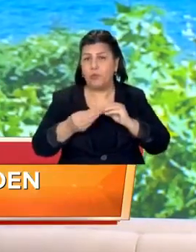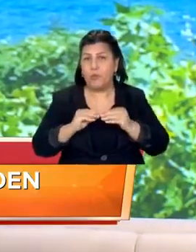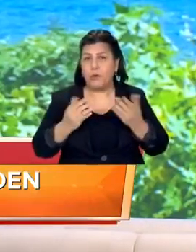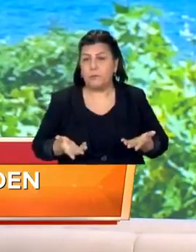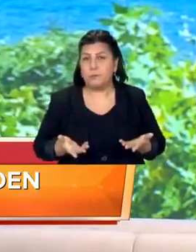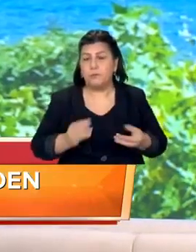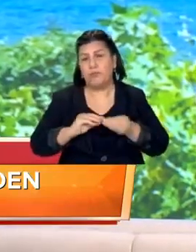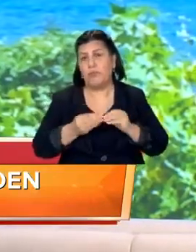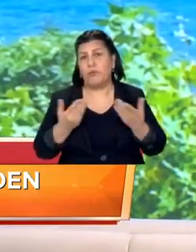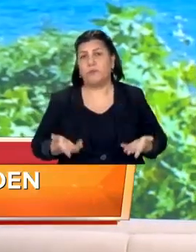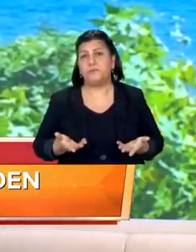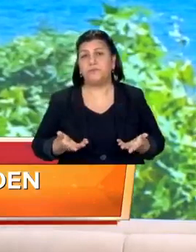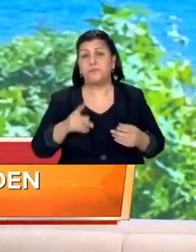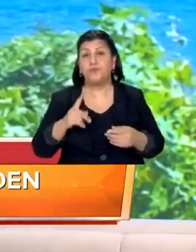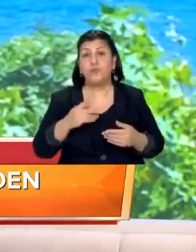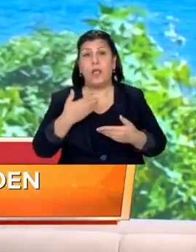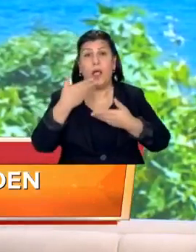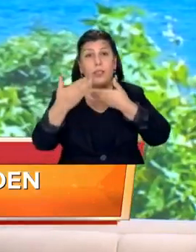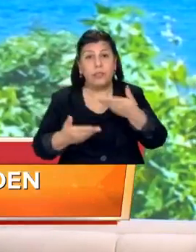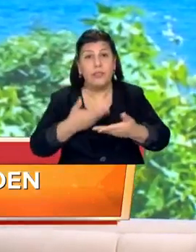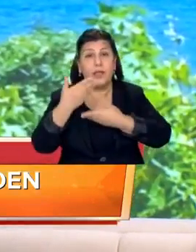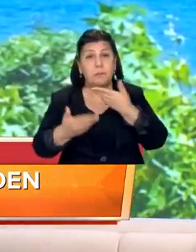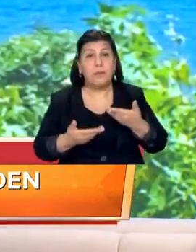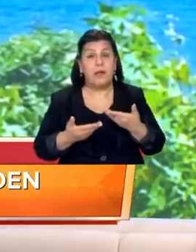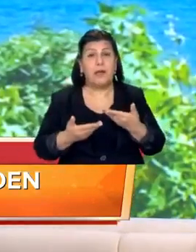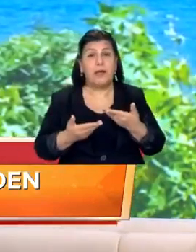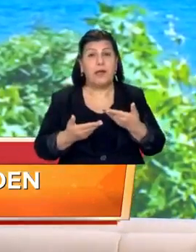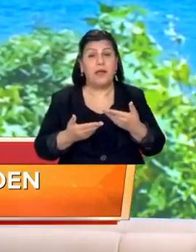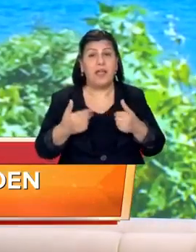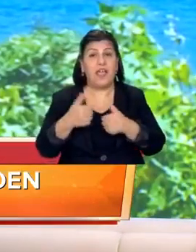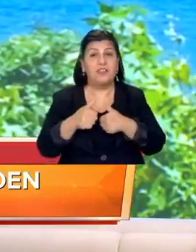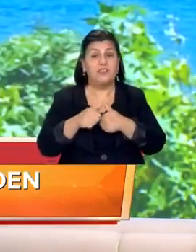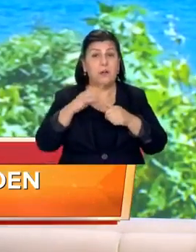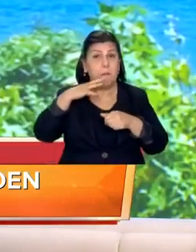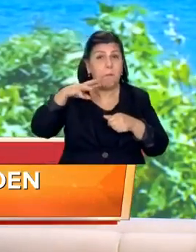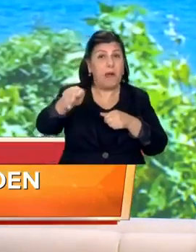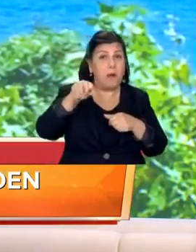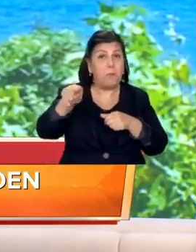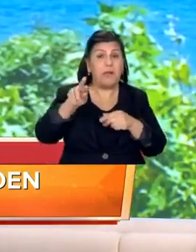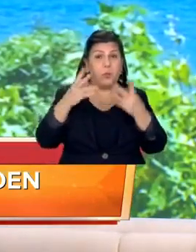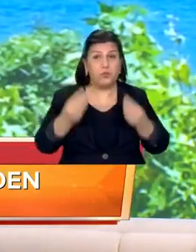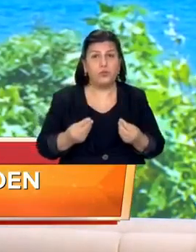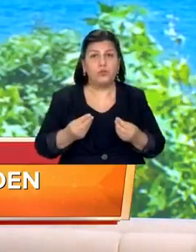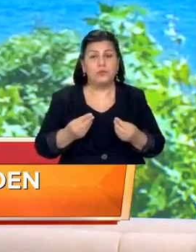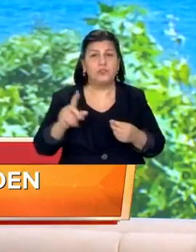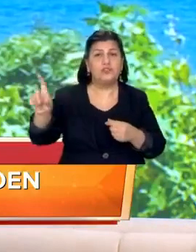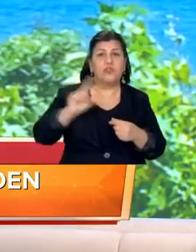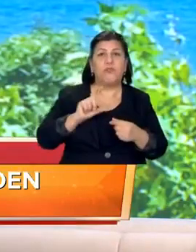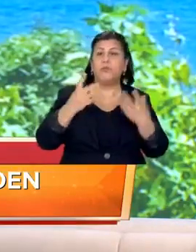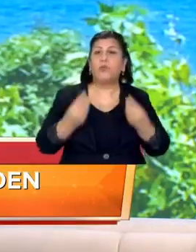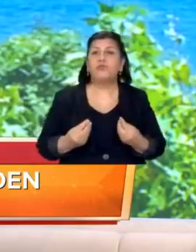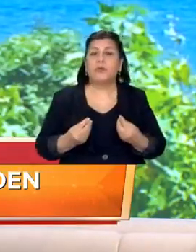mu sorun bunu dile getirme biçiminiz Eğer Eşinize saldırma şeklinde olursa onun vereceği